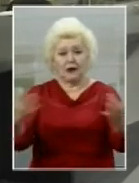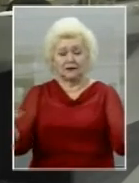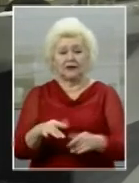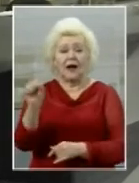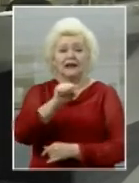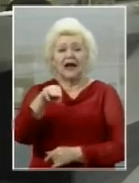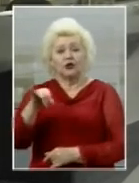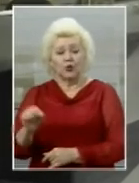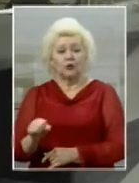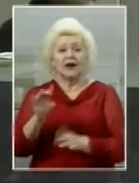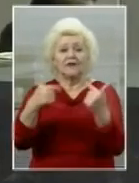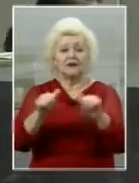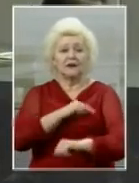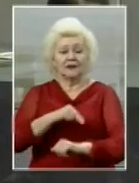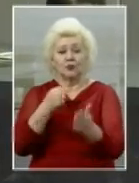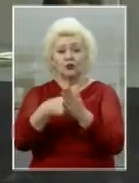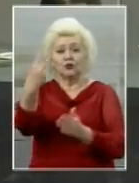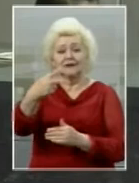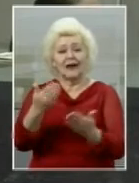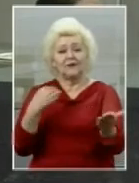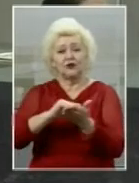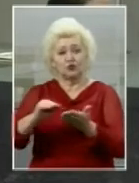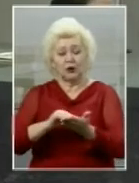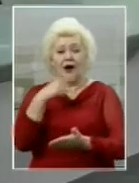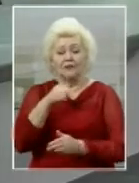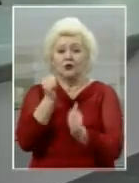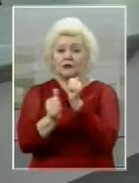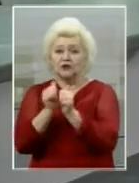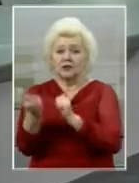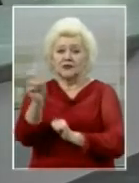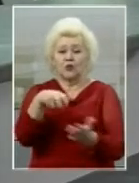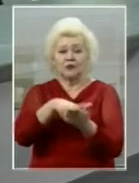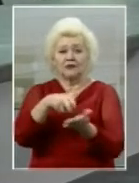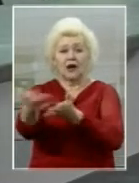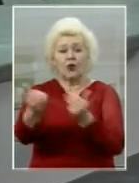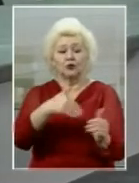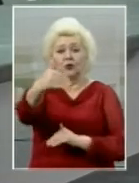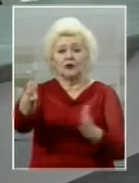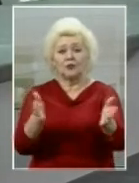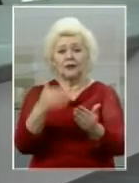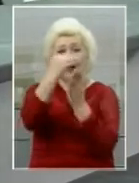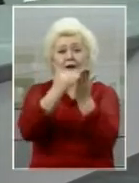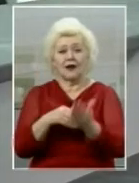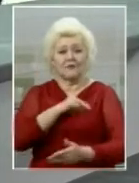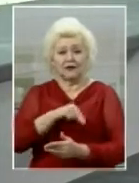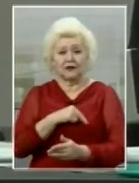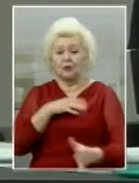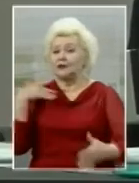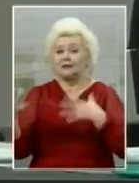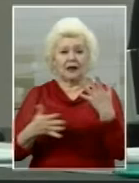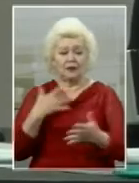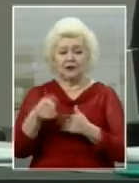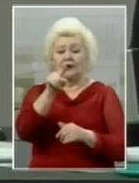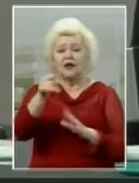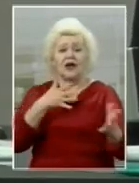Анна дізналася, що відділення працює до 20-ї від журналістів. Говорить, що часто ходить на пошту отримувати посилки, але графіком роботи не переймається.